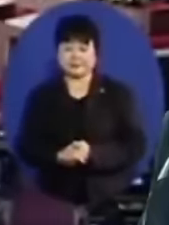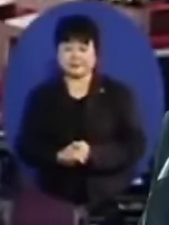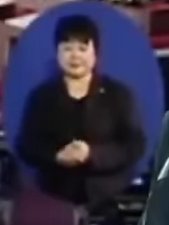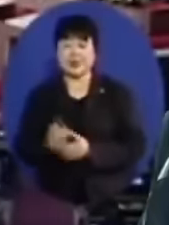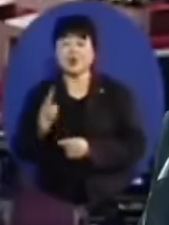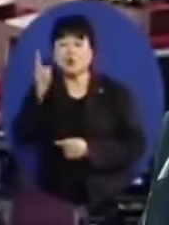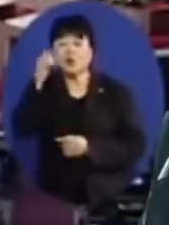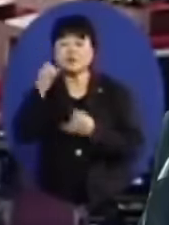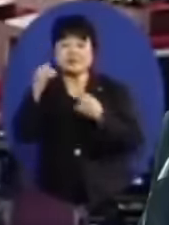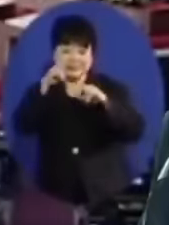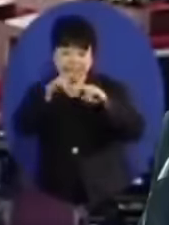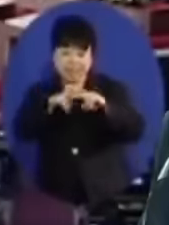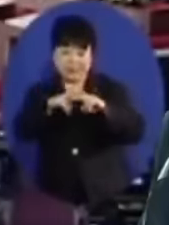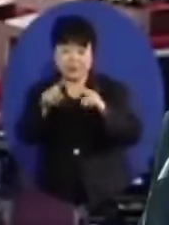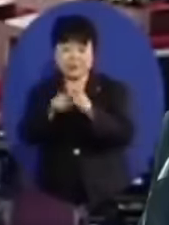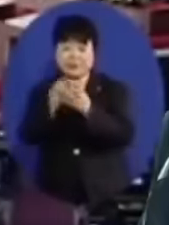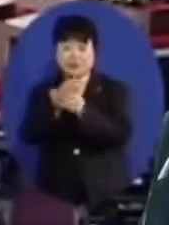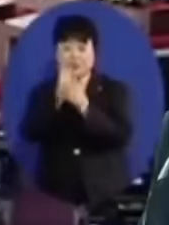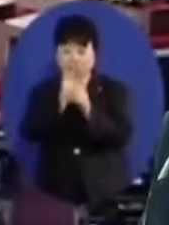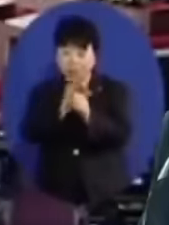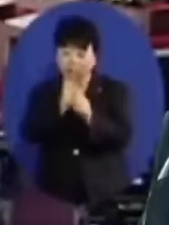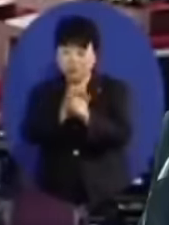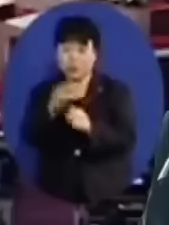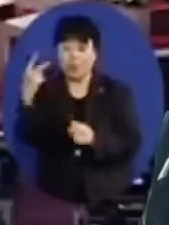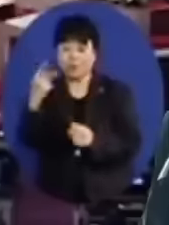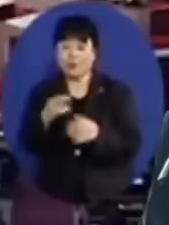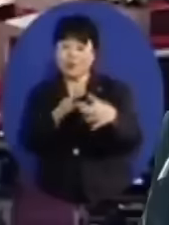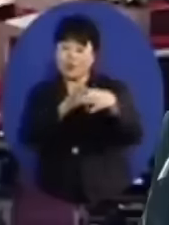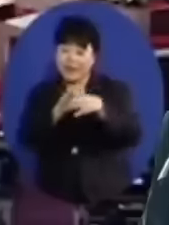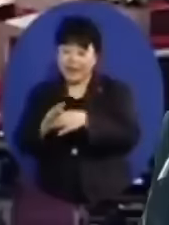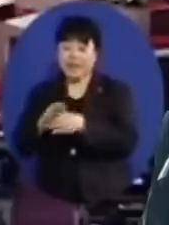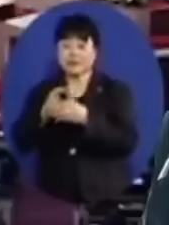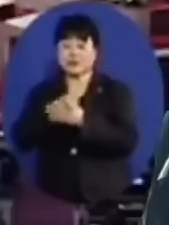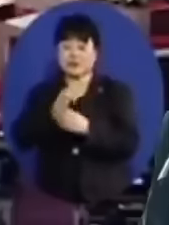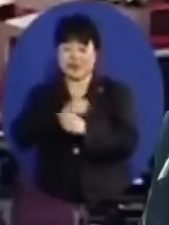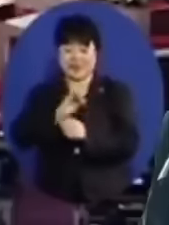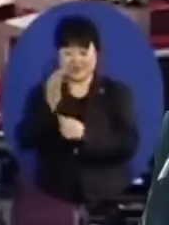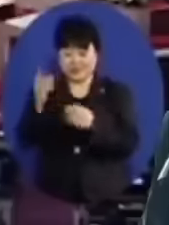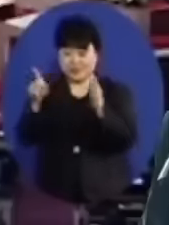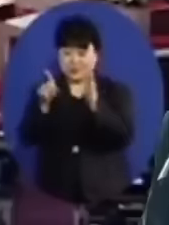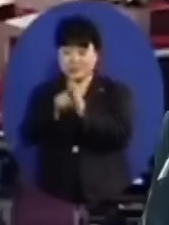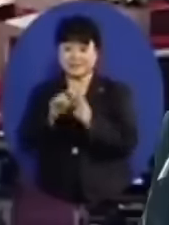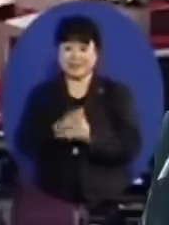높은 데 있는 사람들을 위해서 끊임없이 늘 기도해야 되는 것입니다.